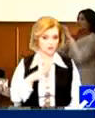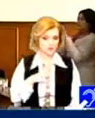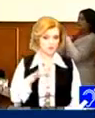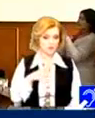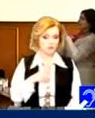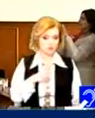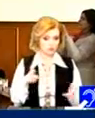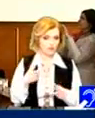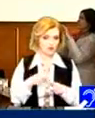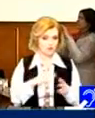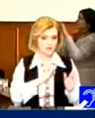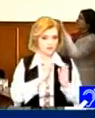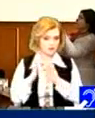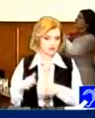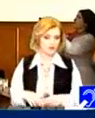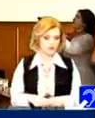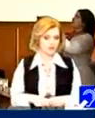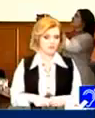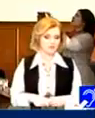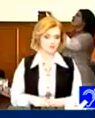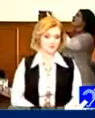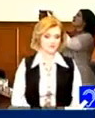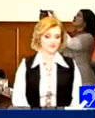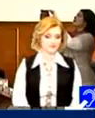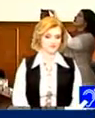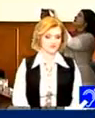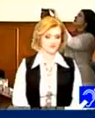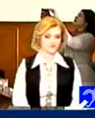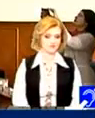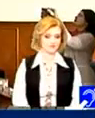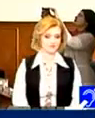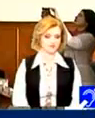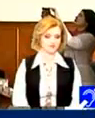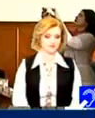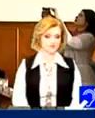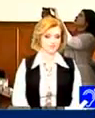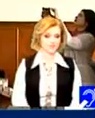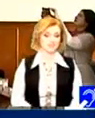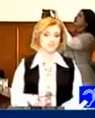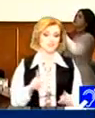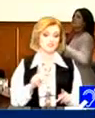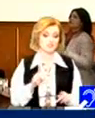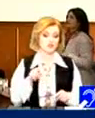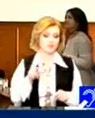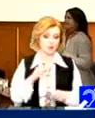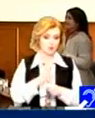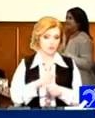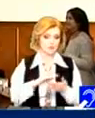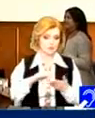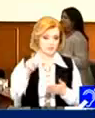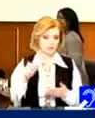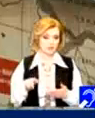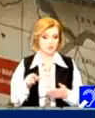ediție. Mă refer la autorii care au muncit de-a lungul anilor. Dar ceea ce a realizat Ioan Scurtu este un act